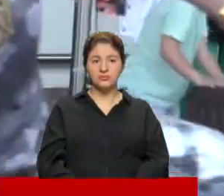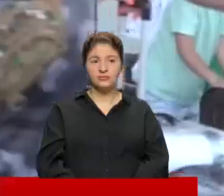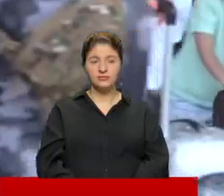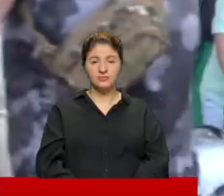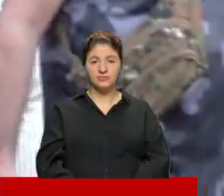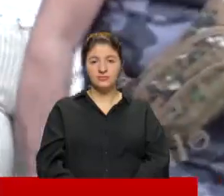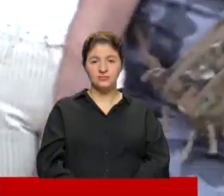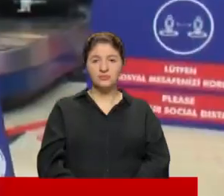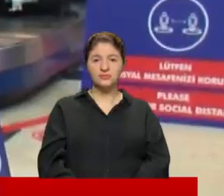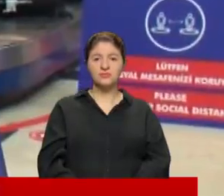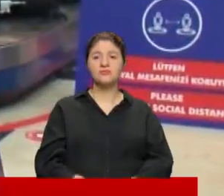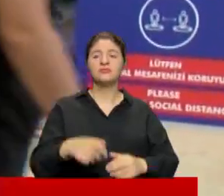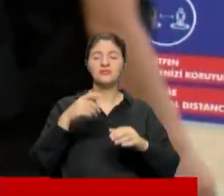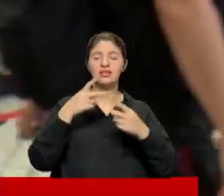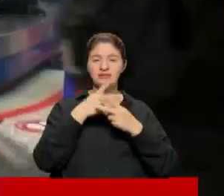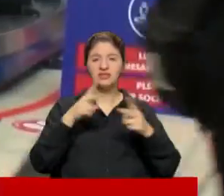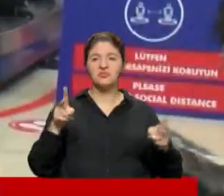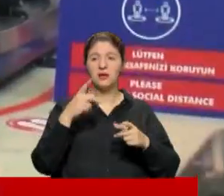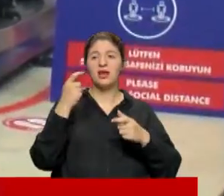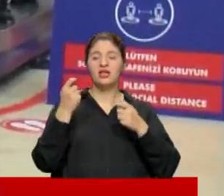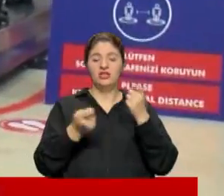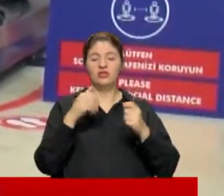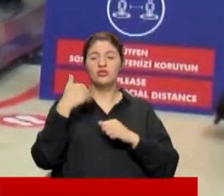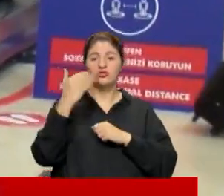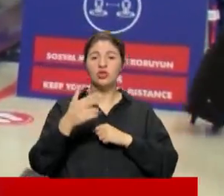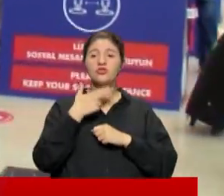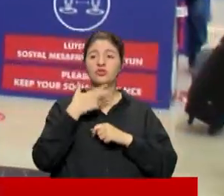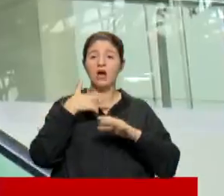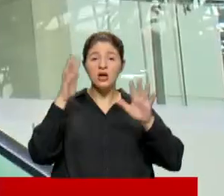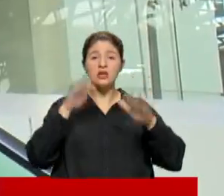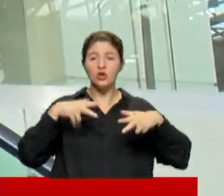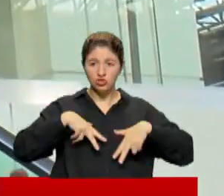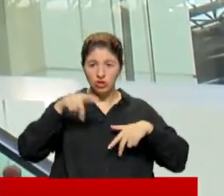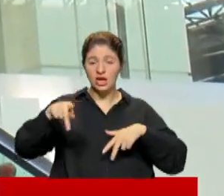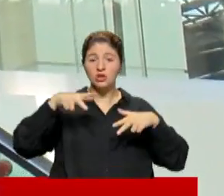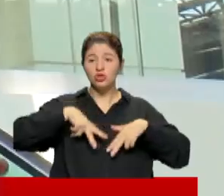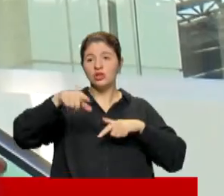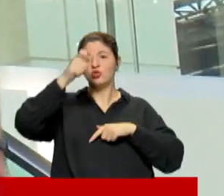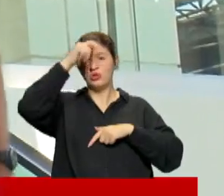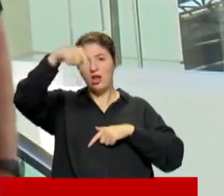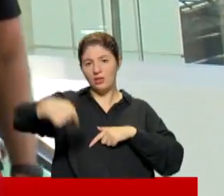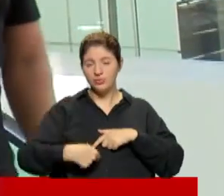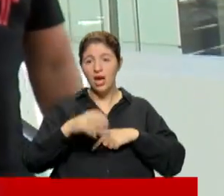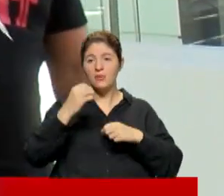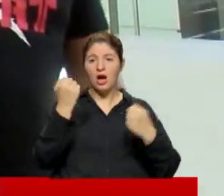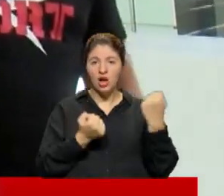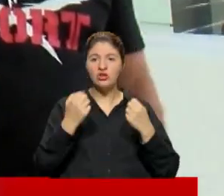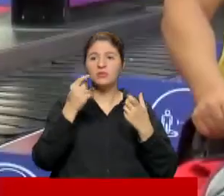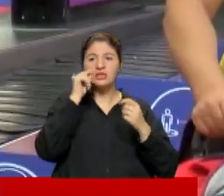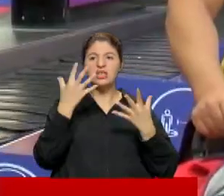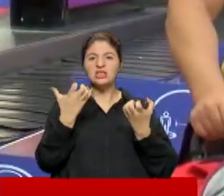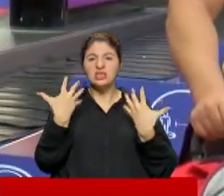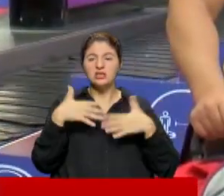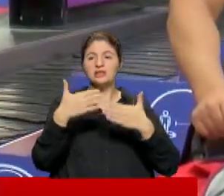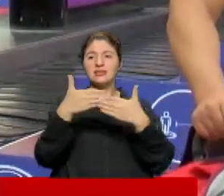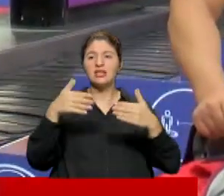uzattı seferberlik ilanının ardından Ruslar Akın Akın Gürcistan'a Gürcistan'dan da Türkiye'ye geliyor hem araç hem insan kalabalığı